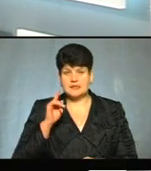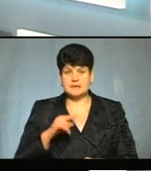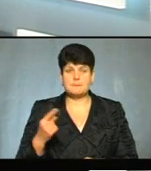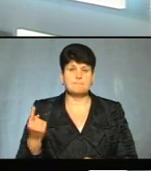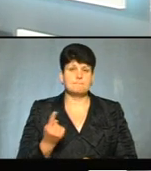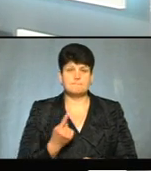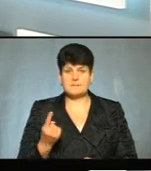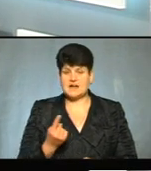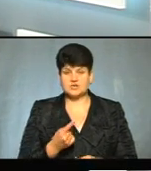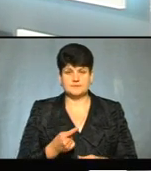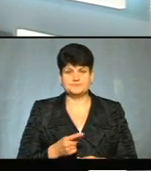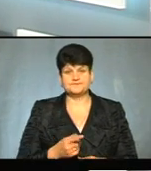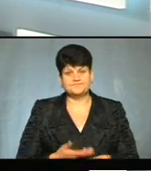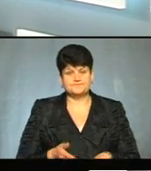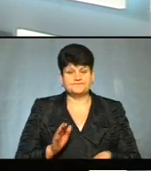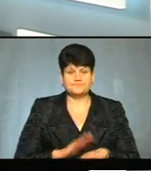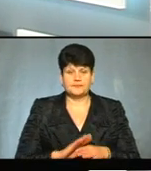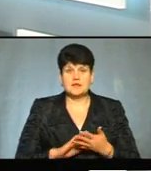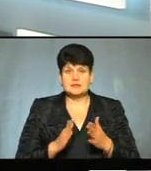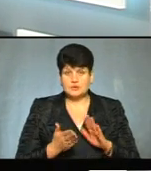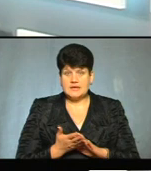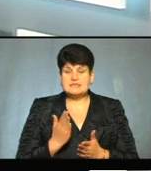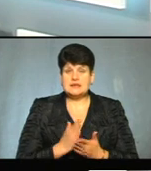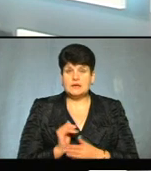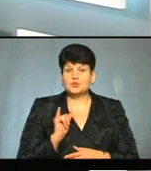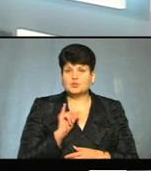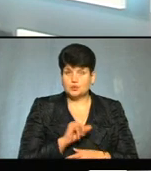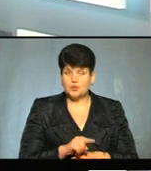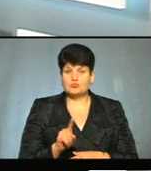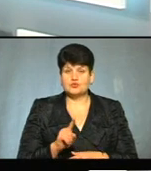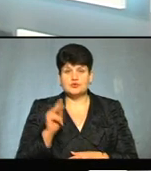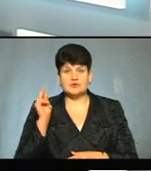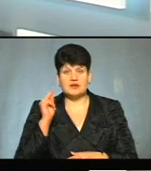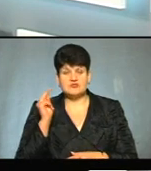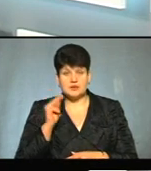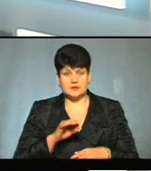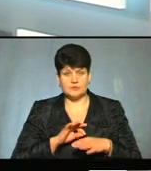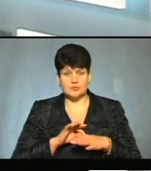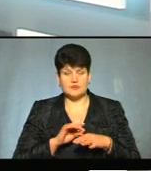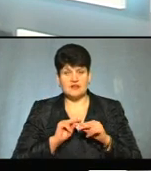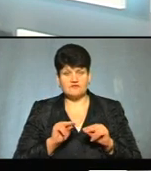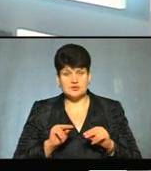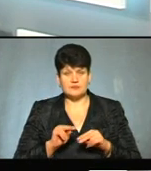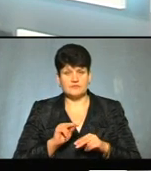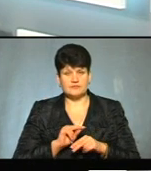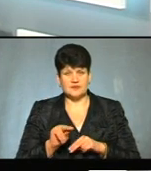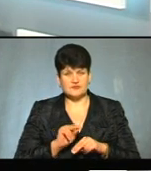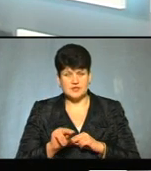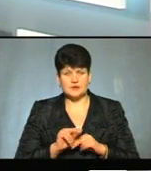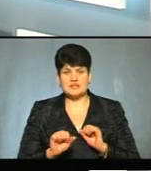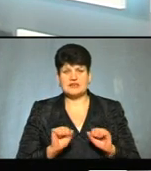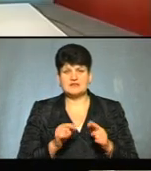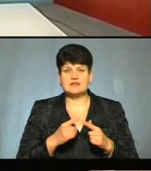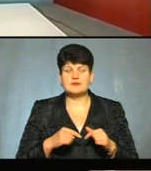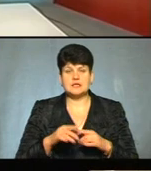ви знаєте, перша прикра ситуація, я вам хочу сказати, є в тому, що відбувається навчання керівників відділів освіти